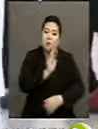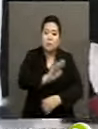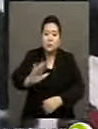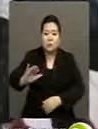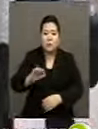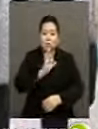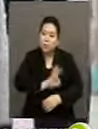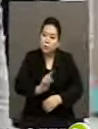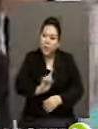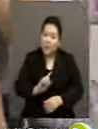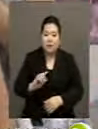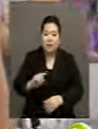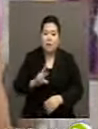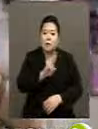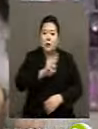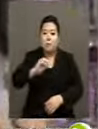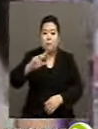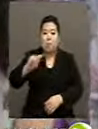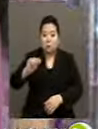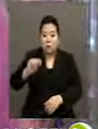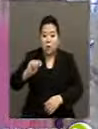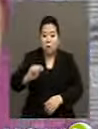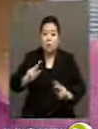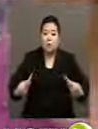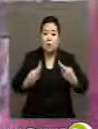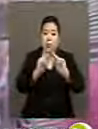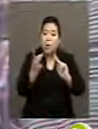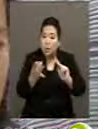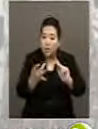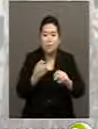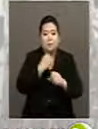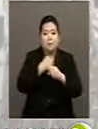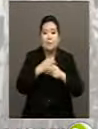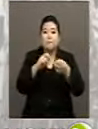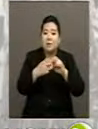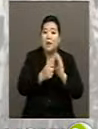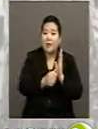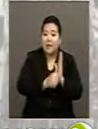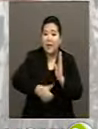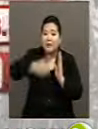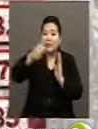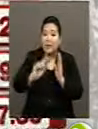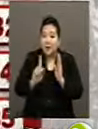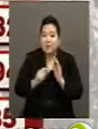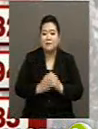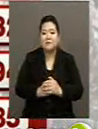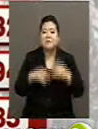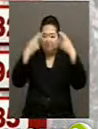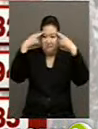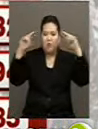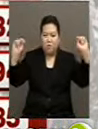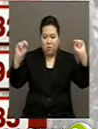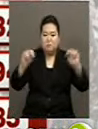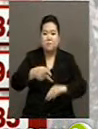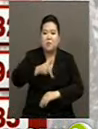ารัฐมนตรีท่านไหนที่ช่วยแก้ปัญหาปากท้องประชาชนมากที่สุด ค่ะ อันดับ1ไม่ต้องเดาเลยฮะนายกรัฐมนตรีพลเอกประยุ